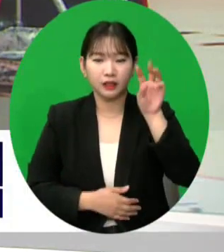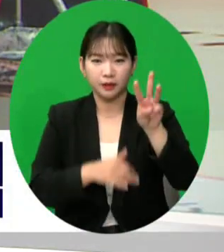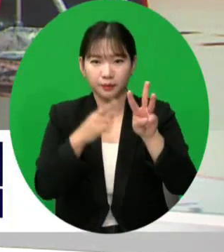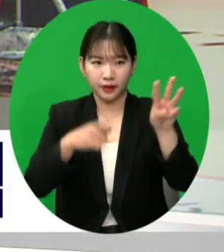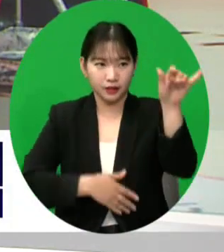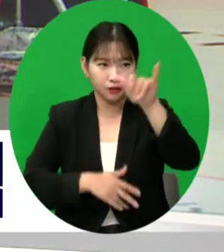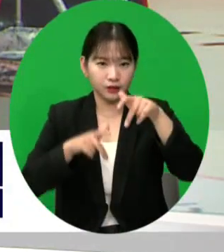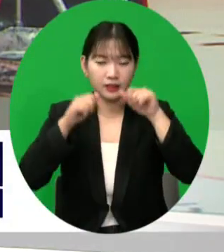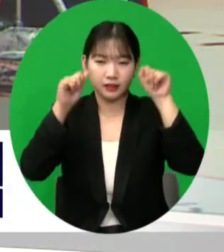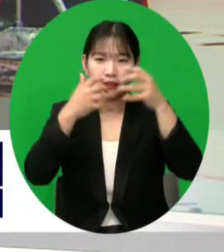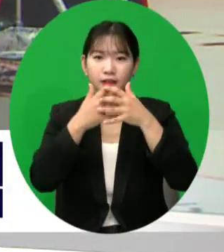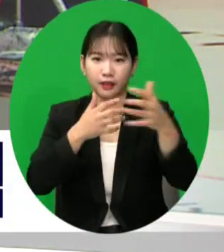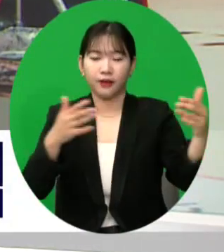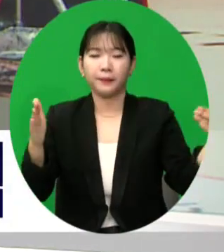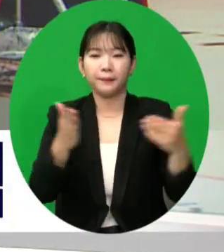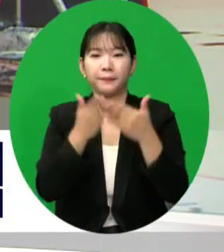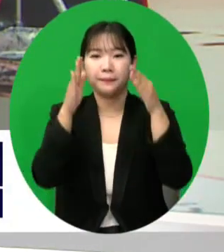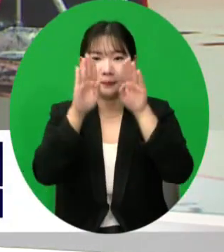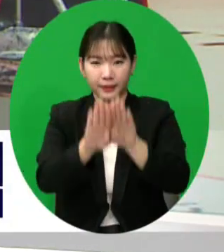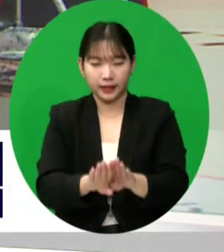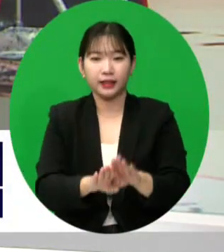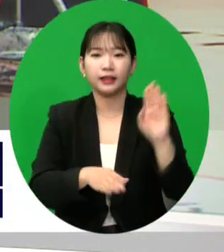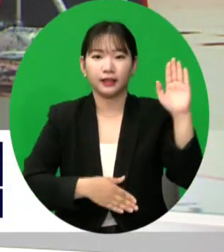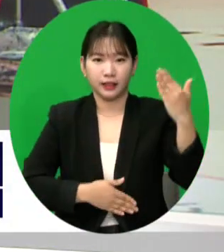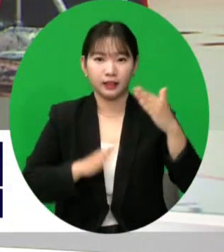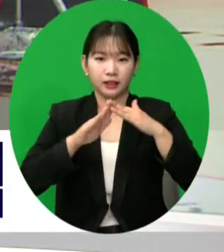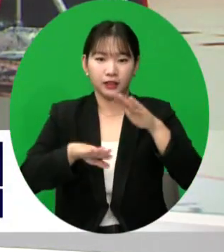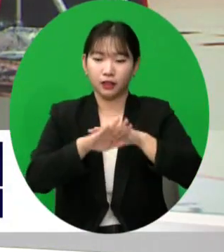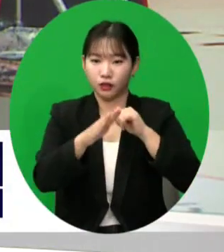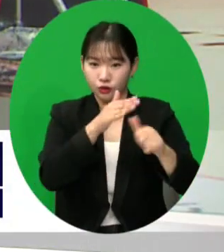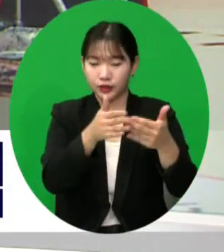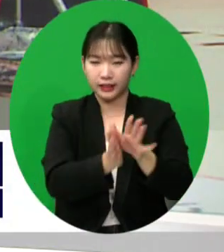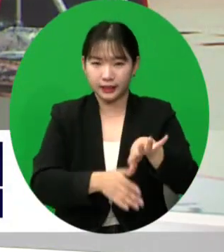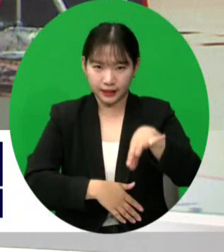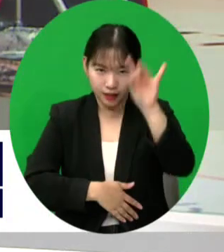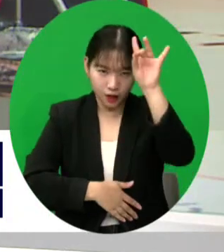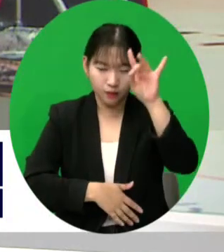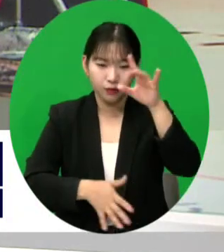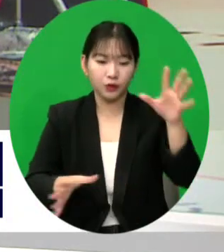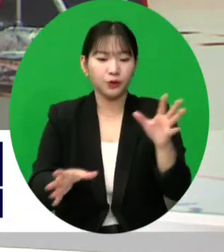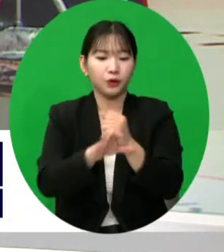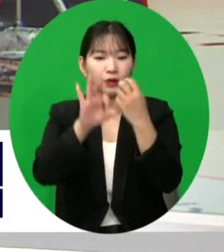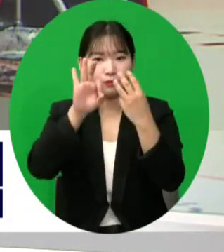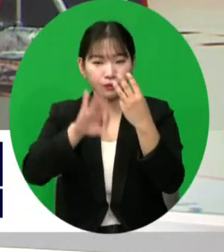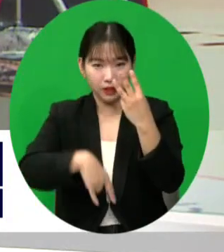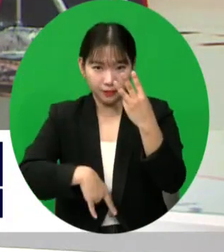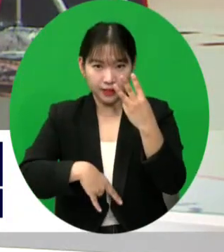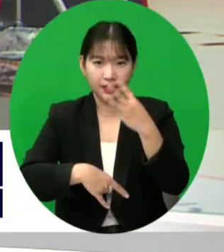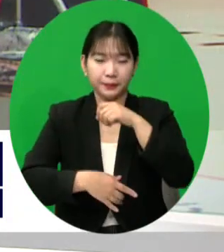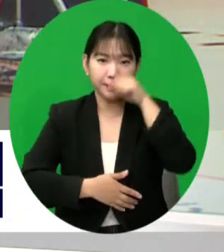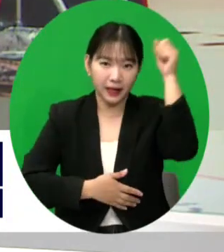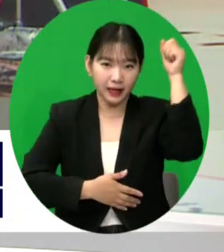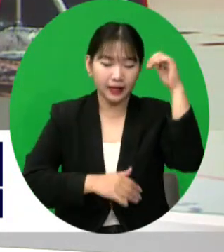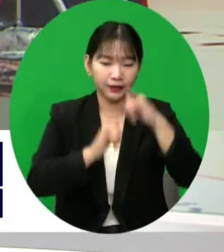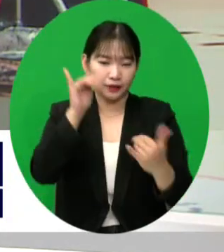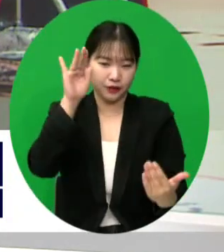제43회 전국 장애인 체전이 폐막했습니다. 전남 선수단은 처음으로 종합순위 3위를 달성하며